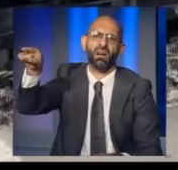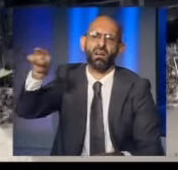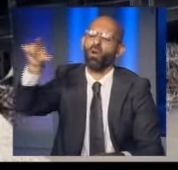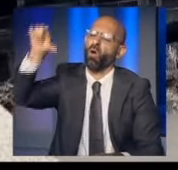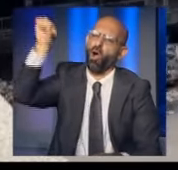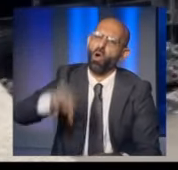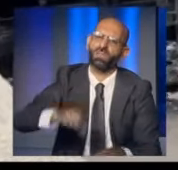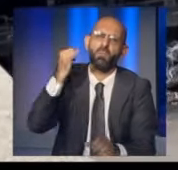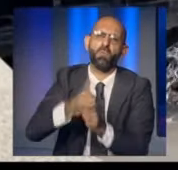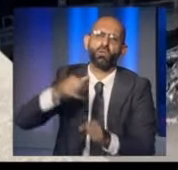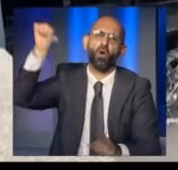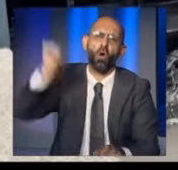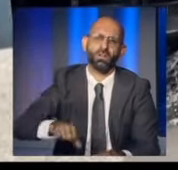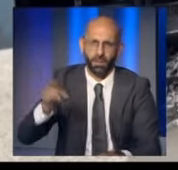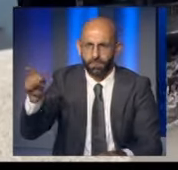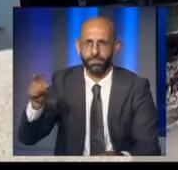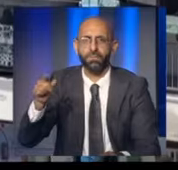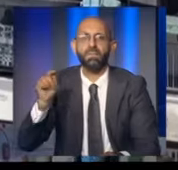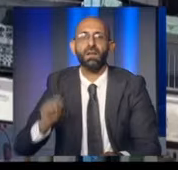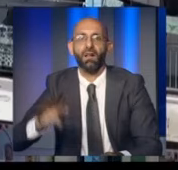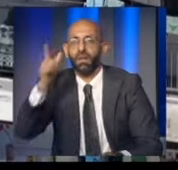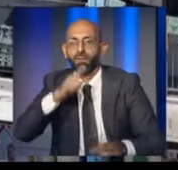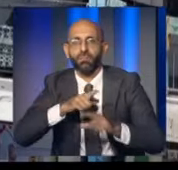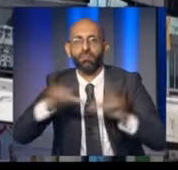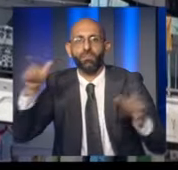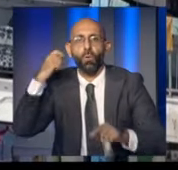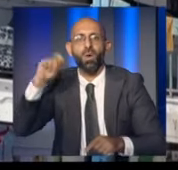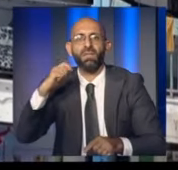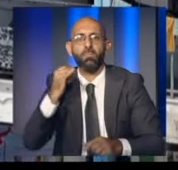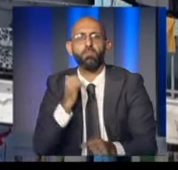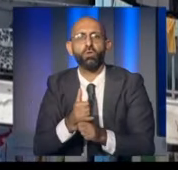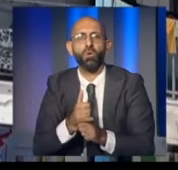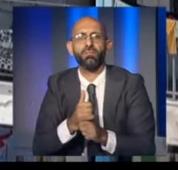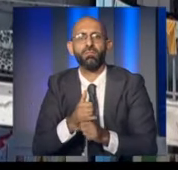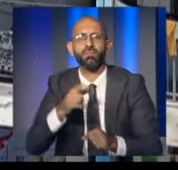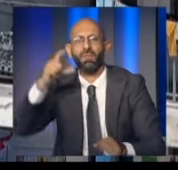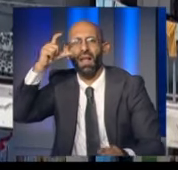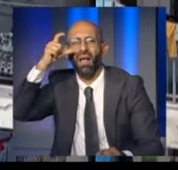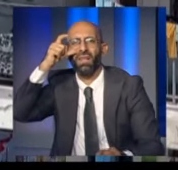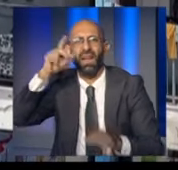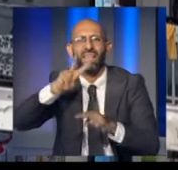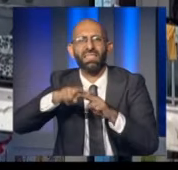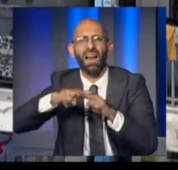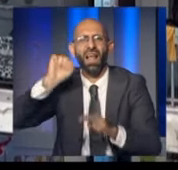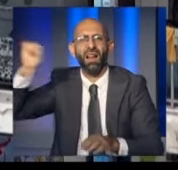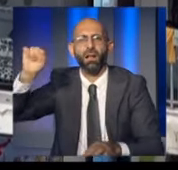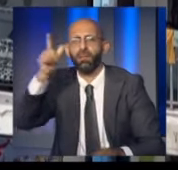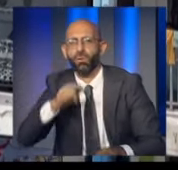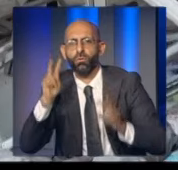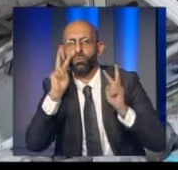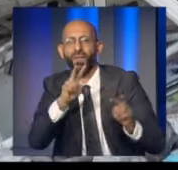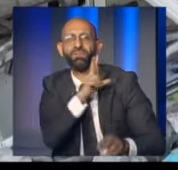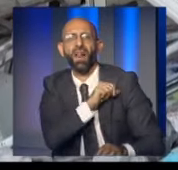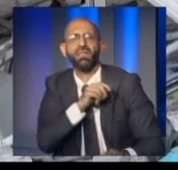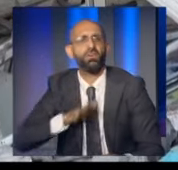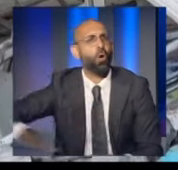الانتصار، داعيا إلى التخلص منها. ونقلت معاريف الإسرائيلية عن وزير الأمن إتمار بن غفير قوله: خطة اليوم التالي